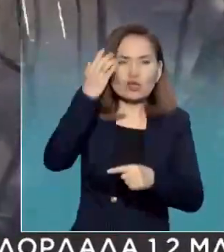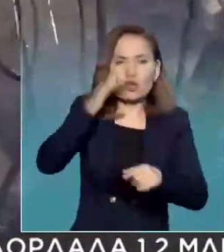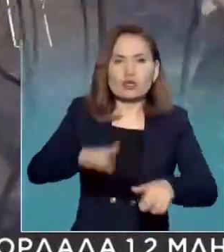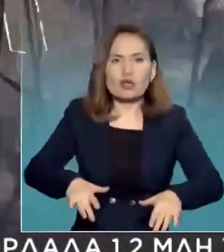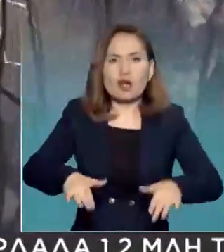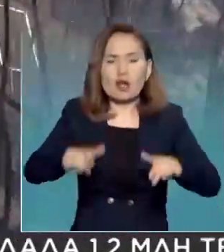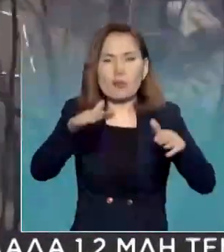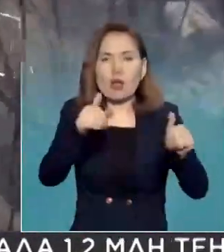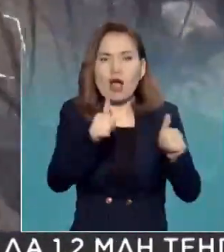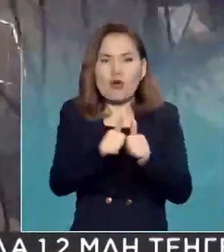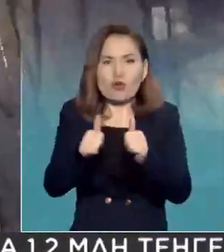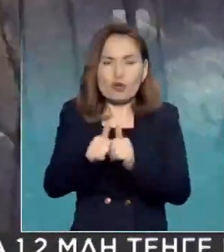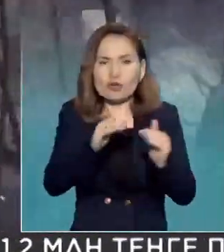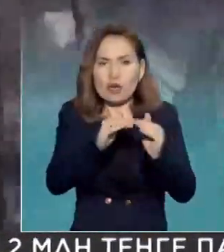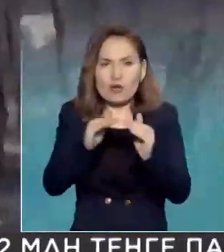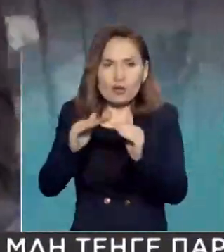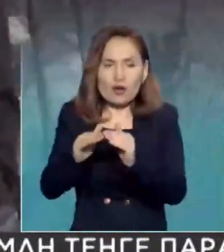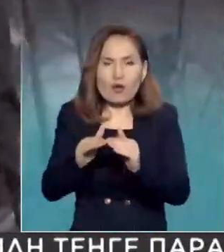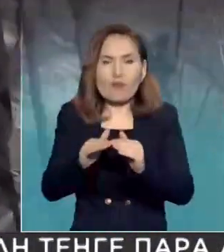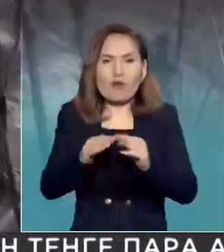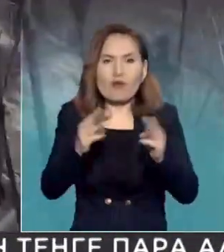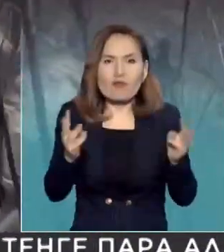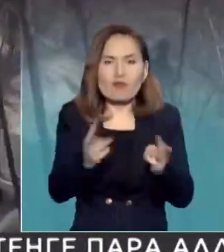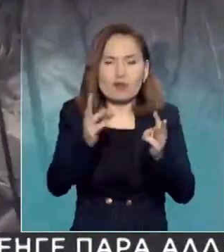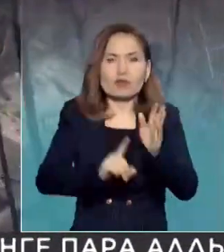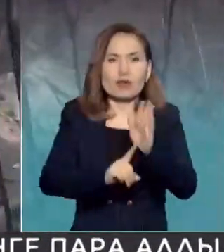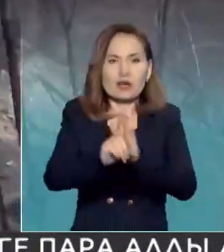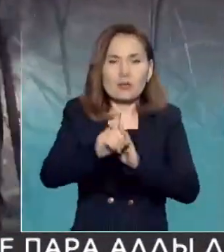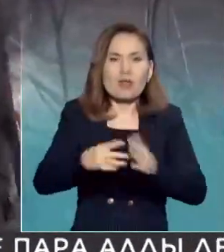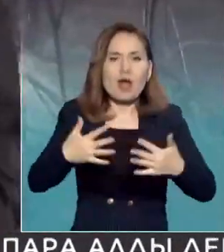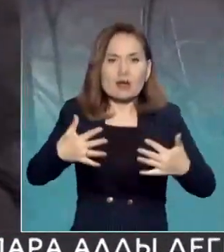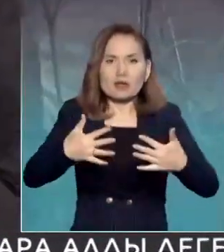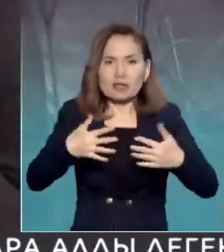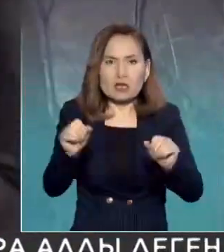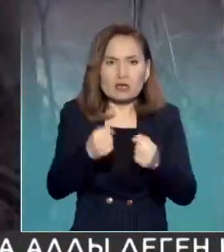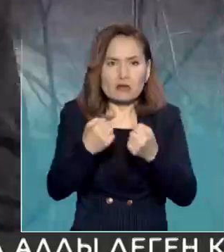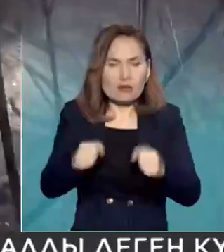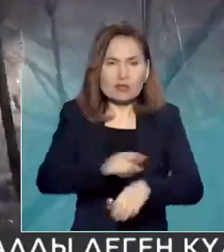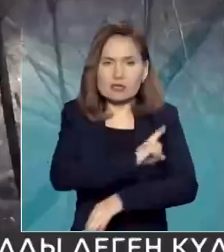үйлерге дейін келген. Қазір мына жерде тыныс алу мүмкін емес.